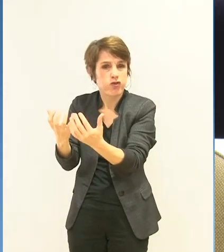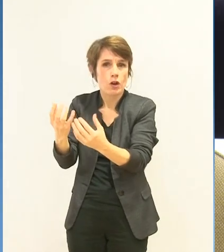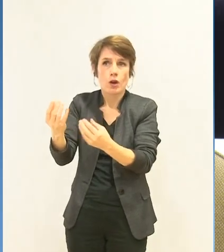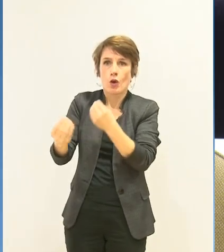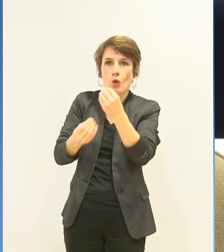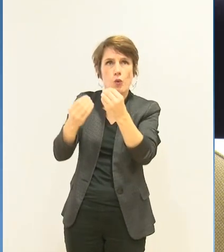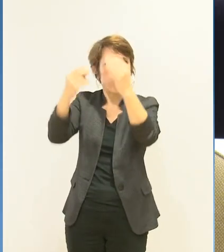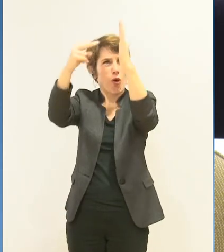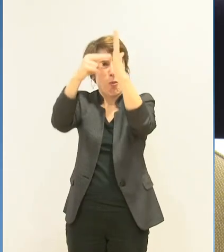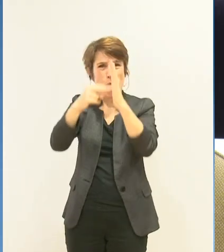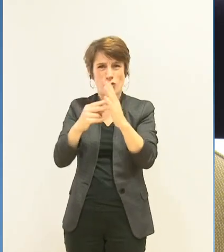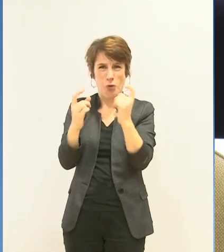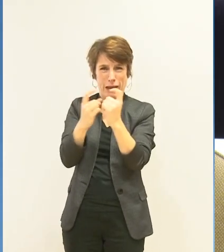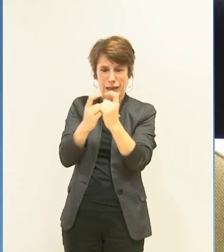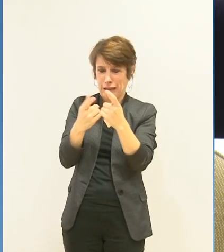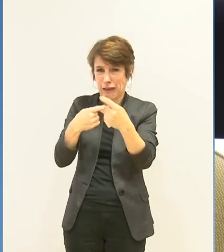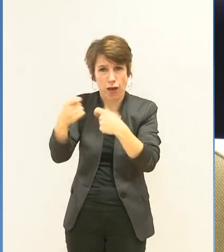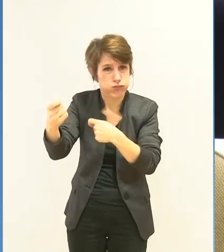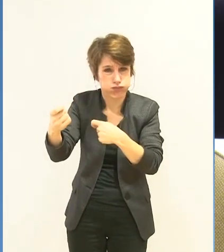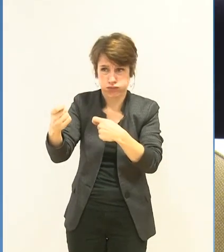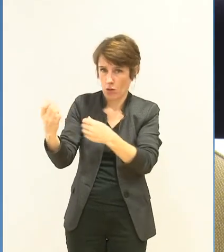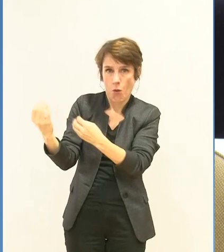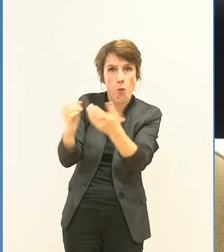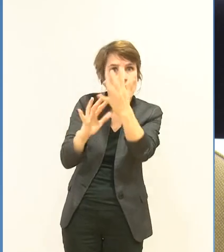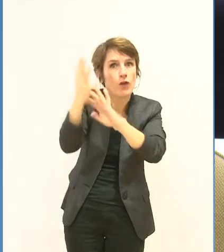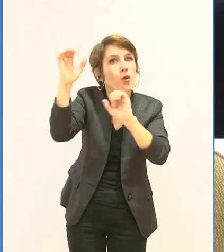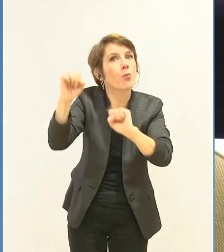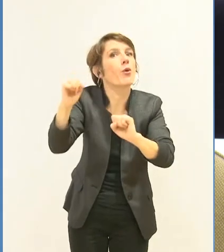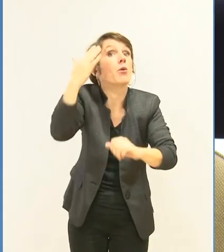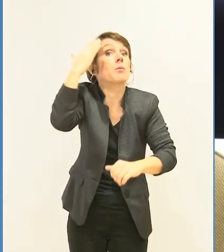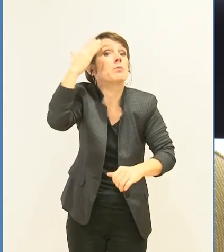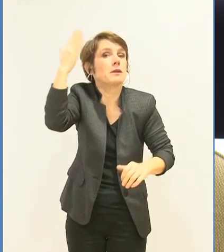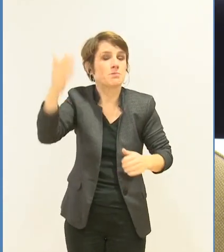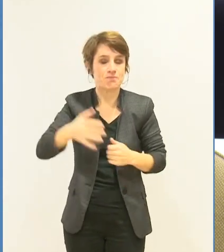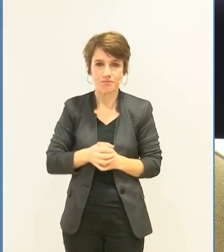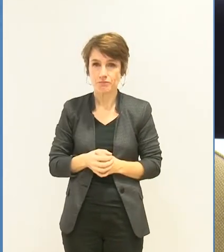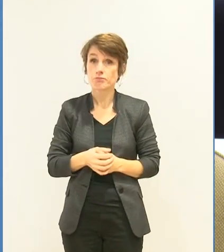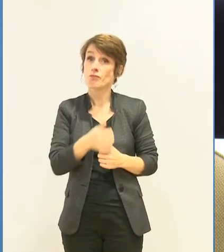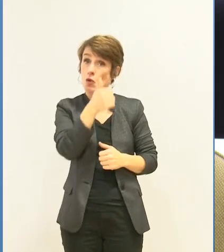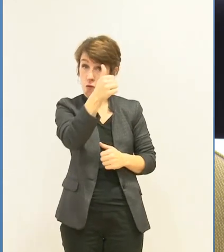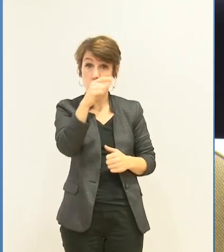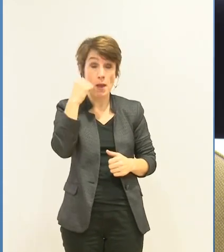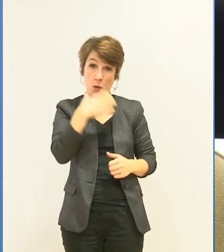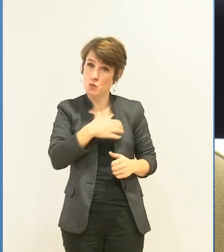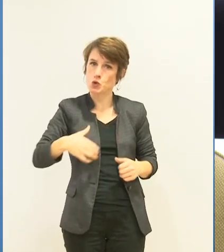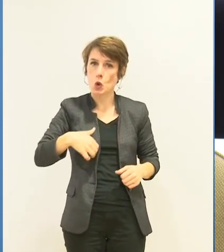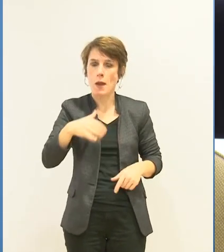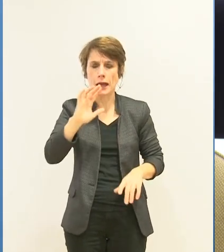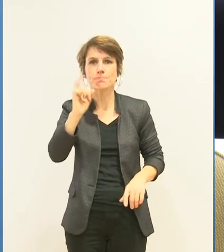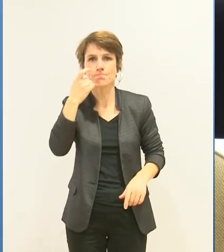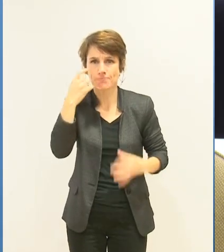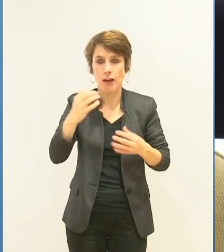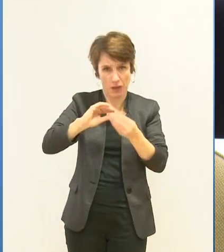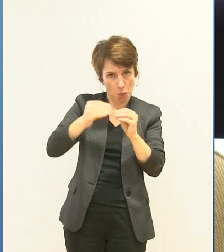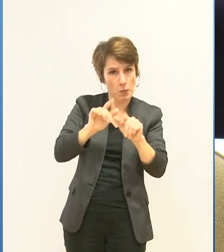du bâtiment vous avez vous même monsieur le maire reconnu ces nuisances puisque dans un courrier que vous